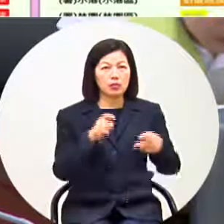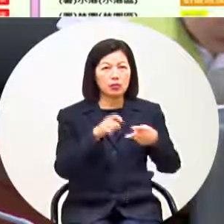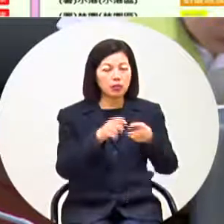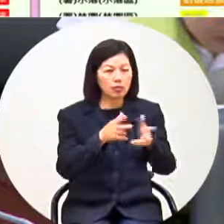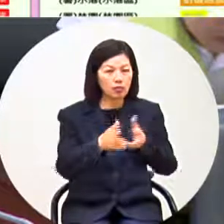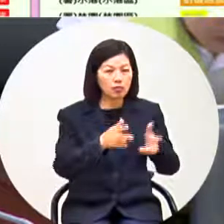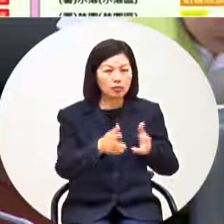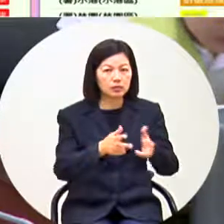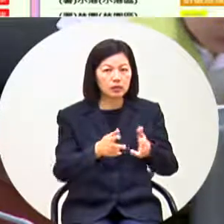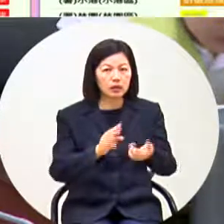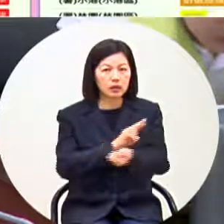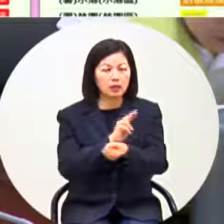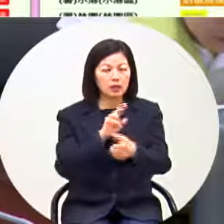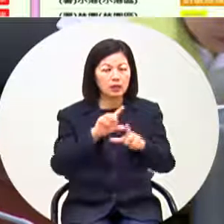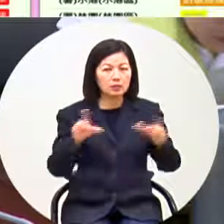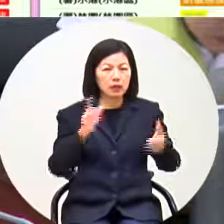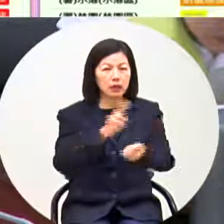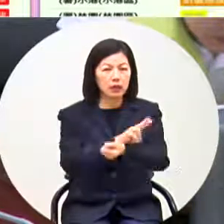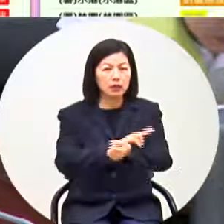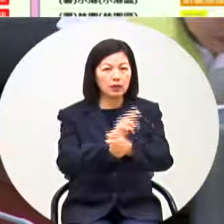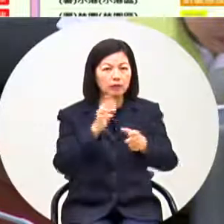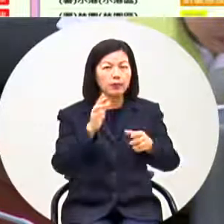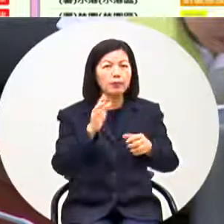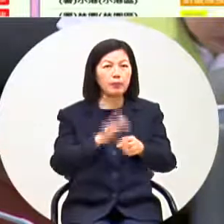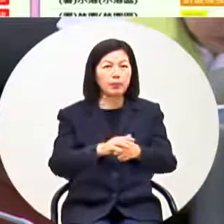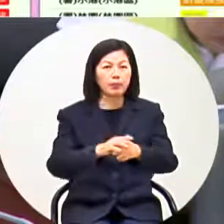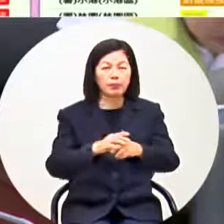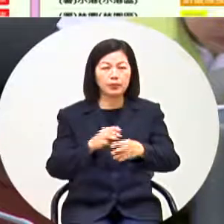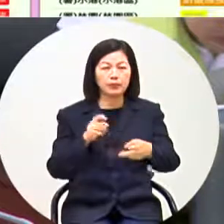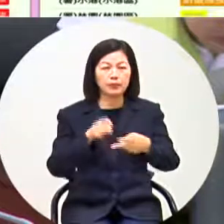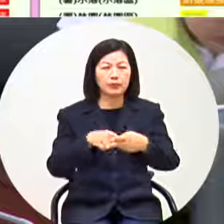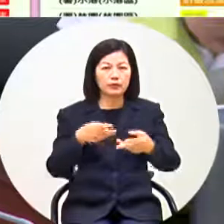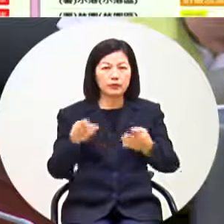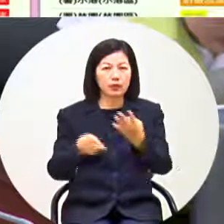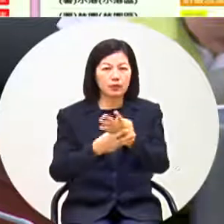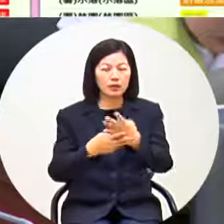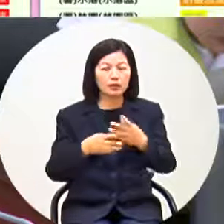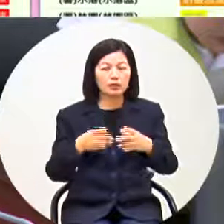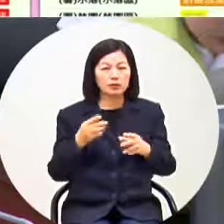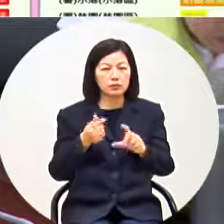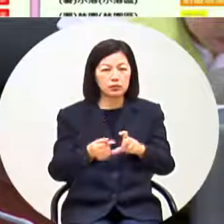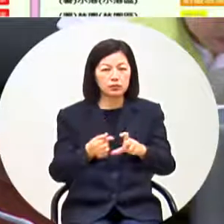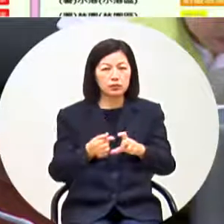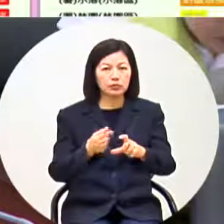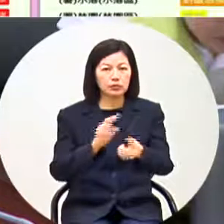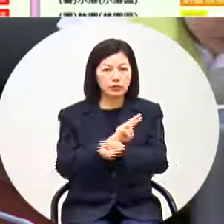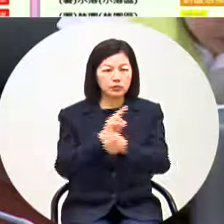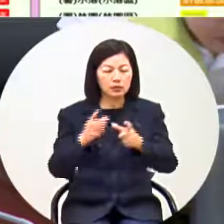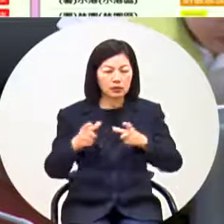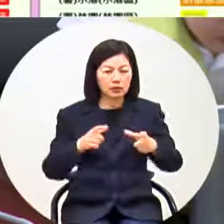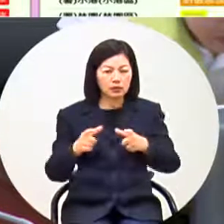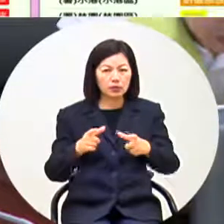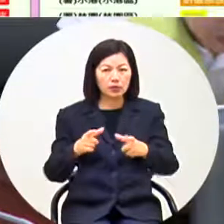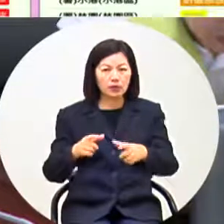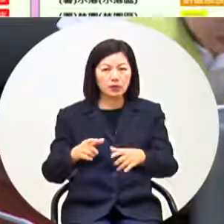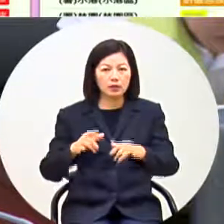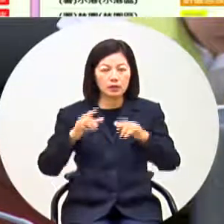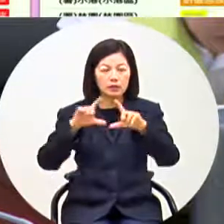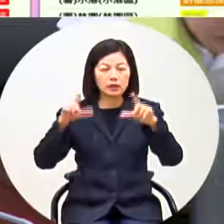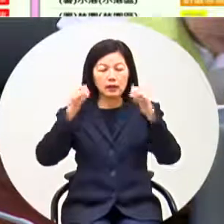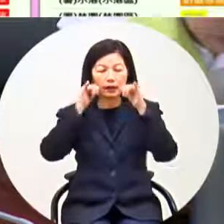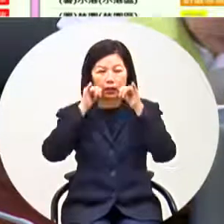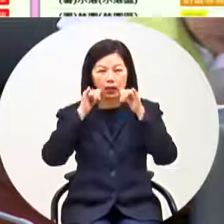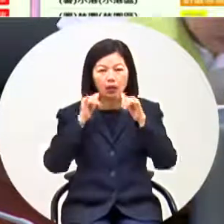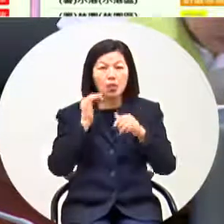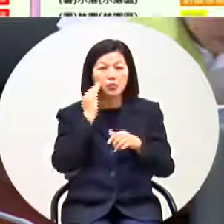些工业区啊，是小港、林园啊，是大寮等等，它到了半夜就恢